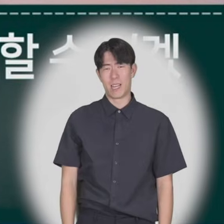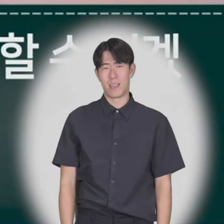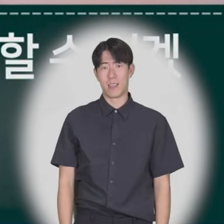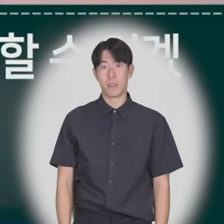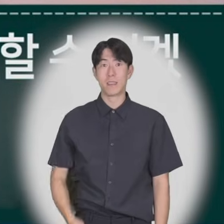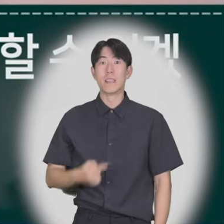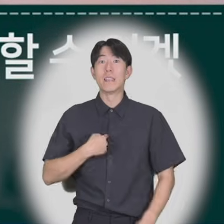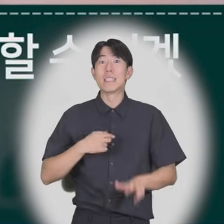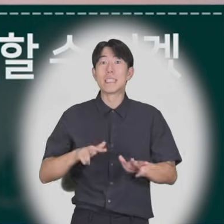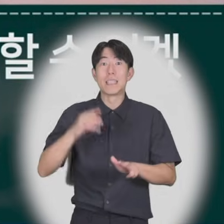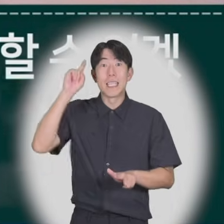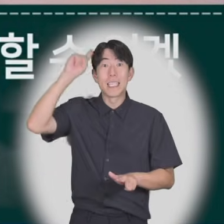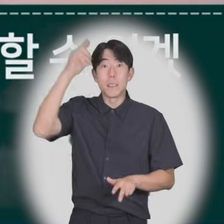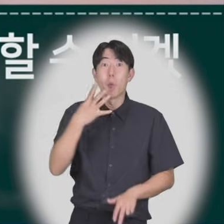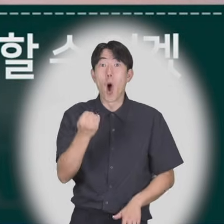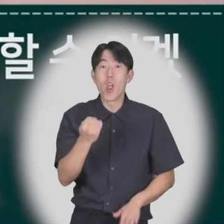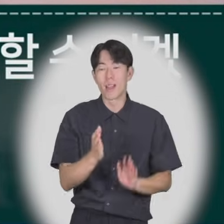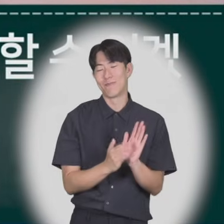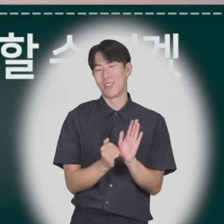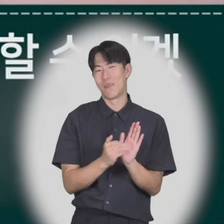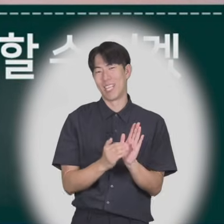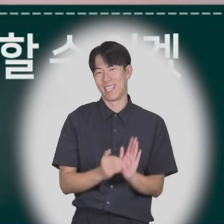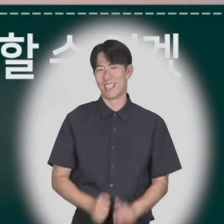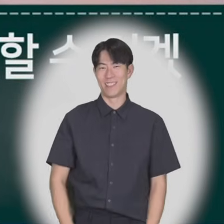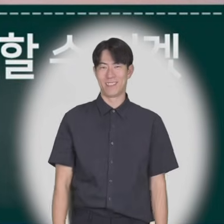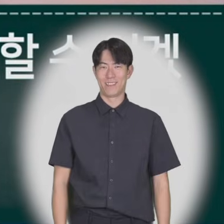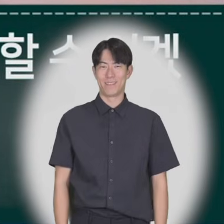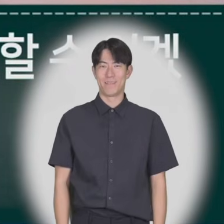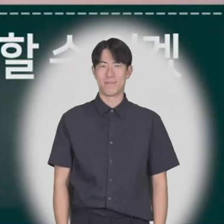센치인지는 비밀입니다.